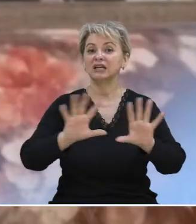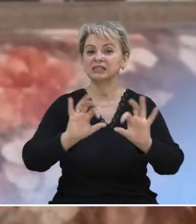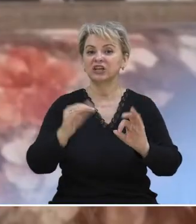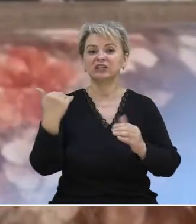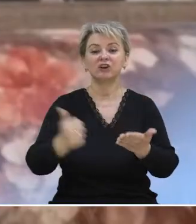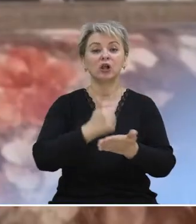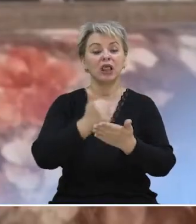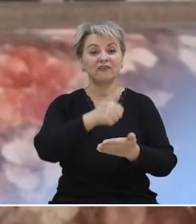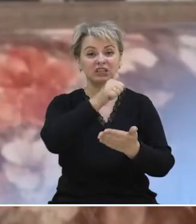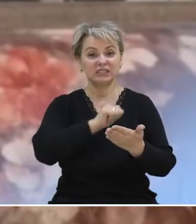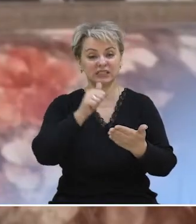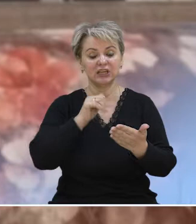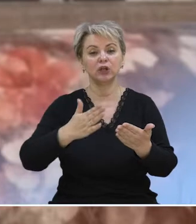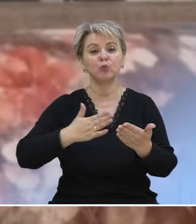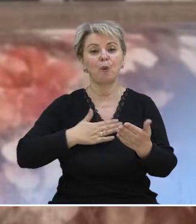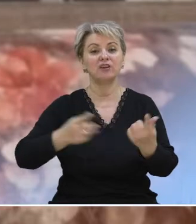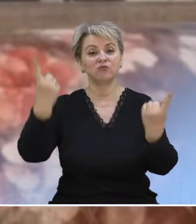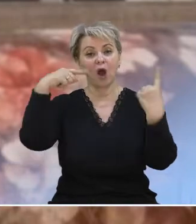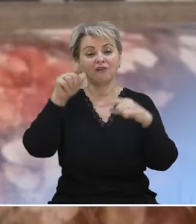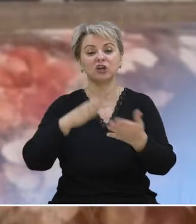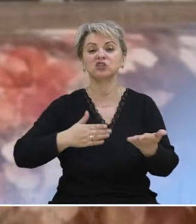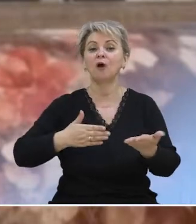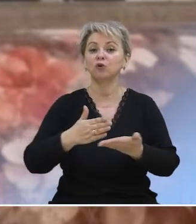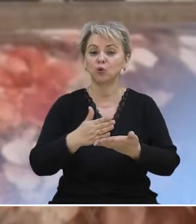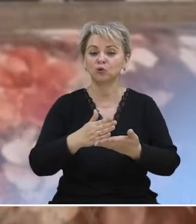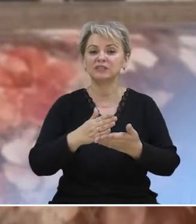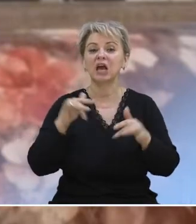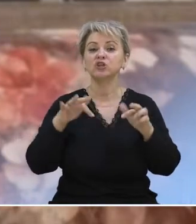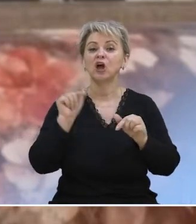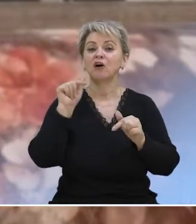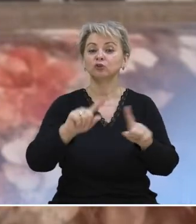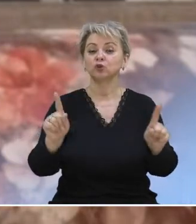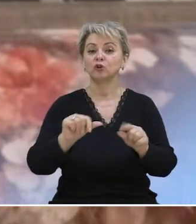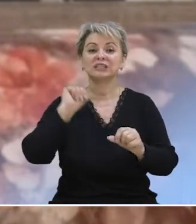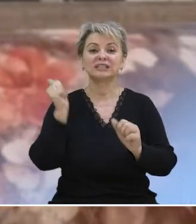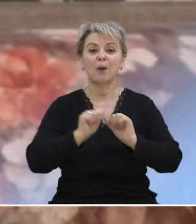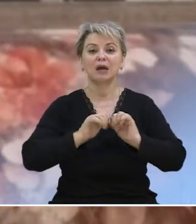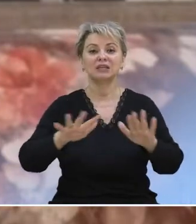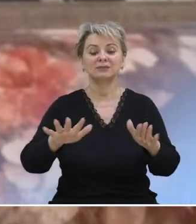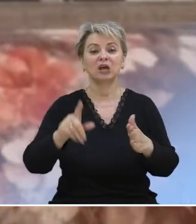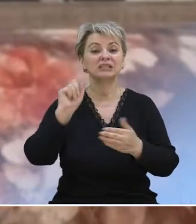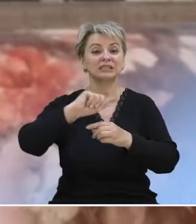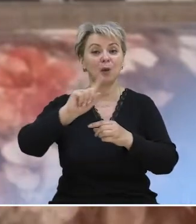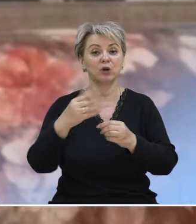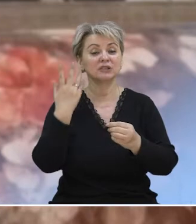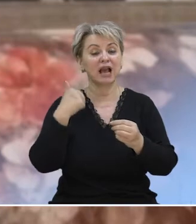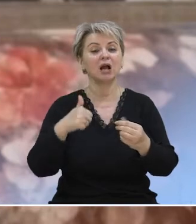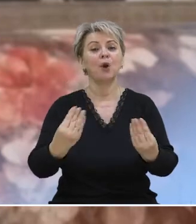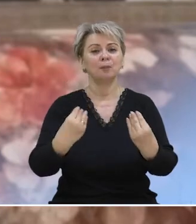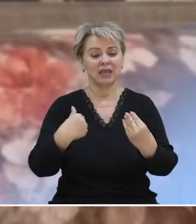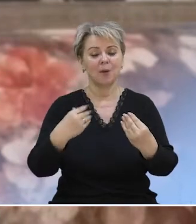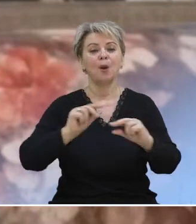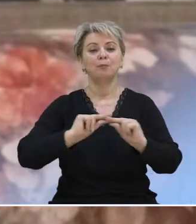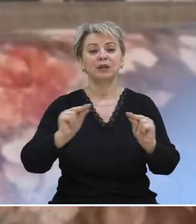решила раскрыть вам главный секрет моего авторского курса. Дело в том, что самый распространенный запрос ко мне